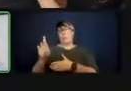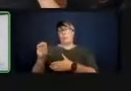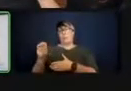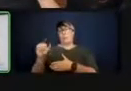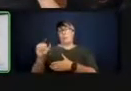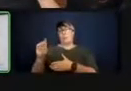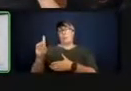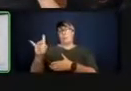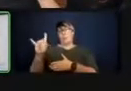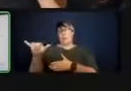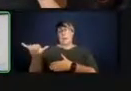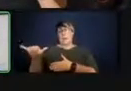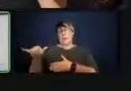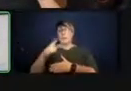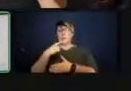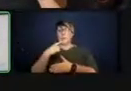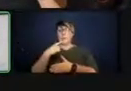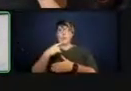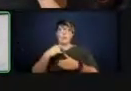Pia